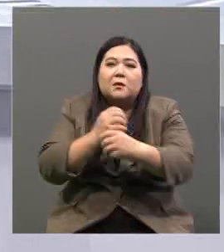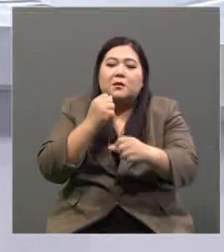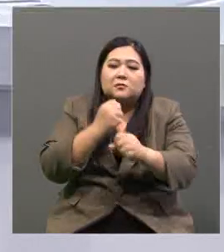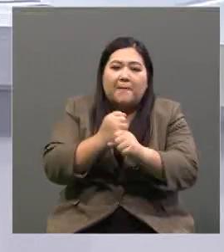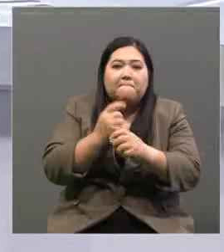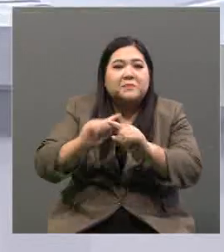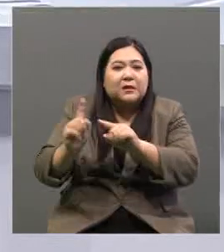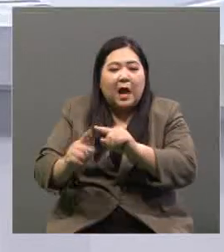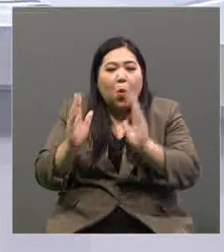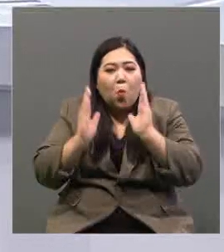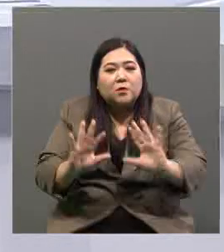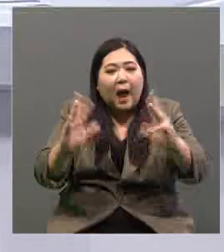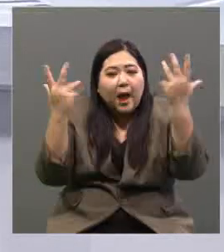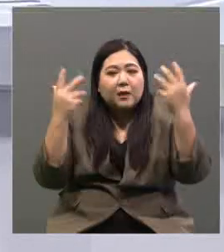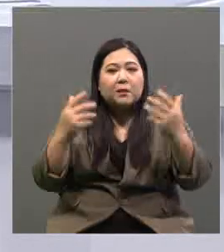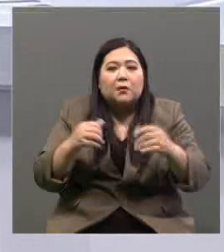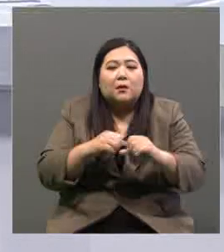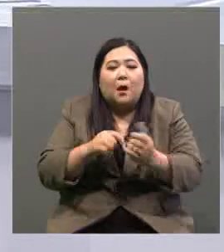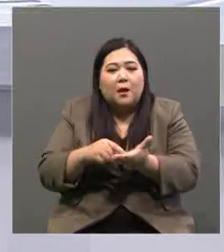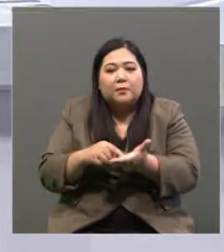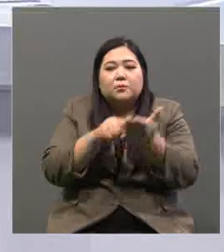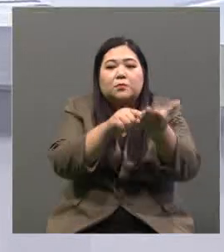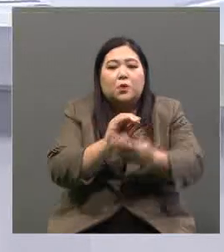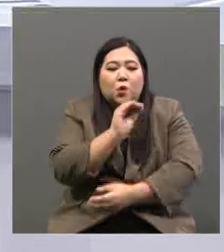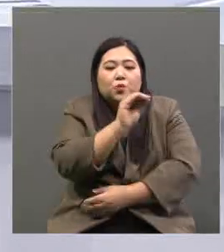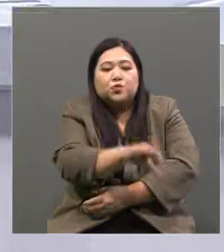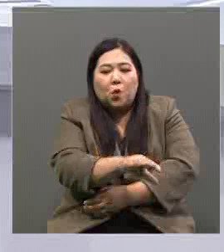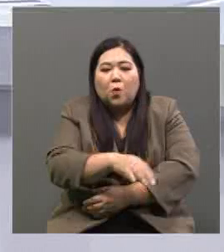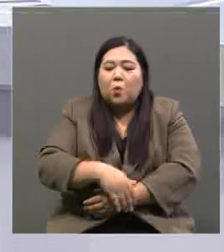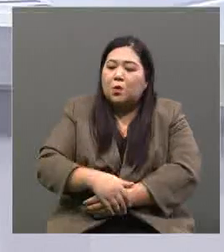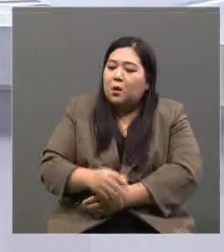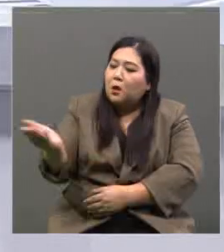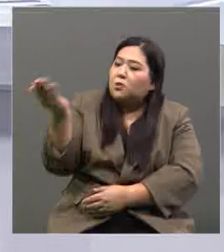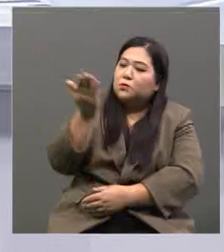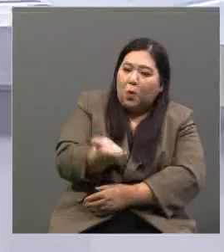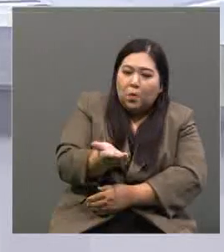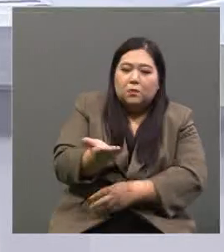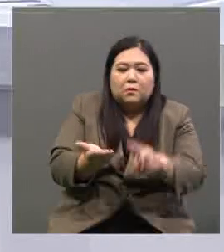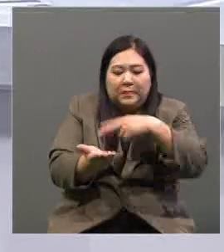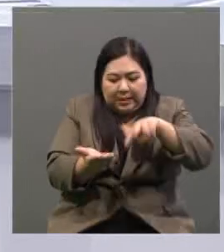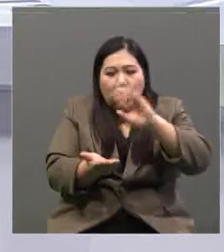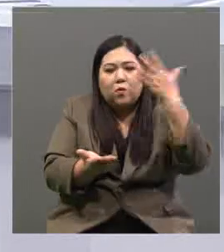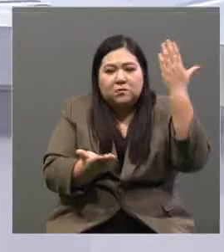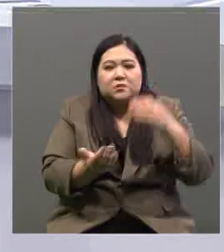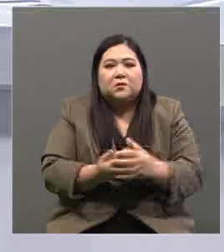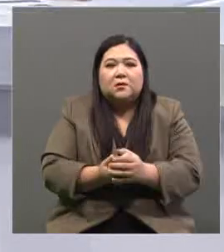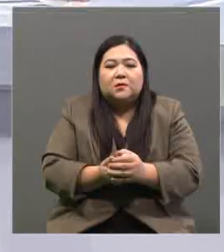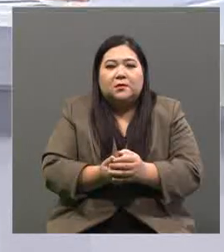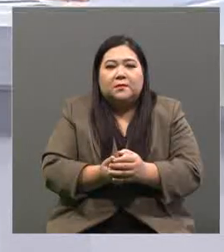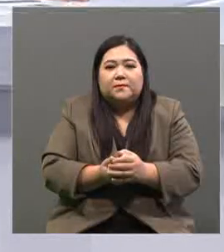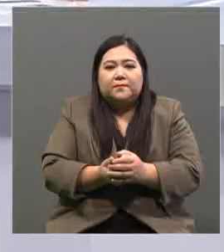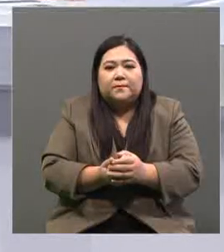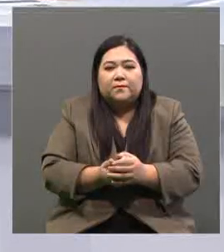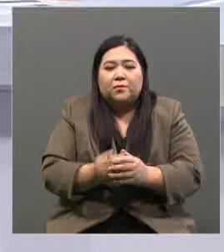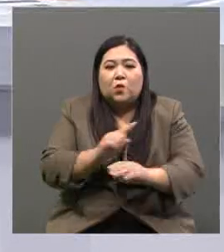ำบุคคลสูญหายเนี่ยนะครับส ่ งมาให้พอส่งมาให้ก็ต้องพิจารณาซ ึ่ งจริงๆแล้วเนี่ยวันสุดท้ายของการ